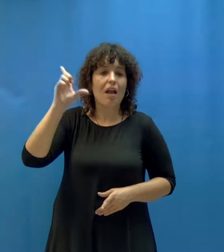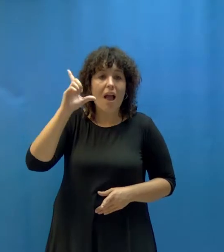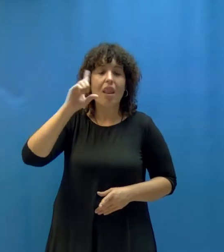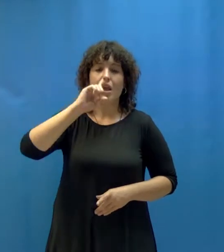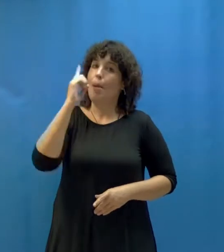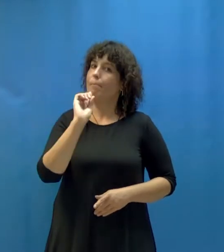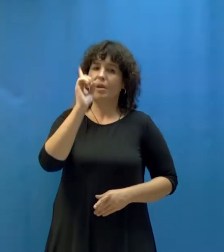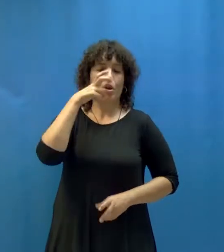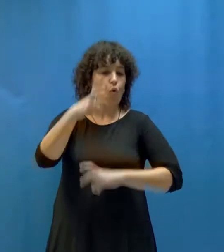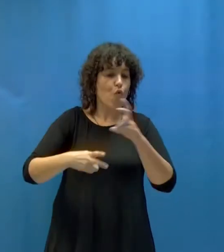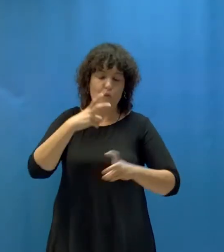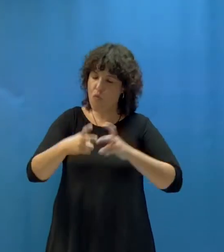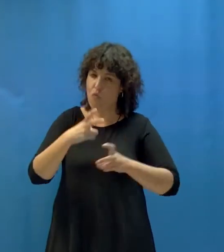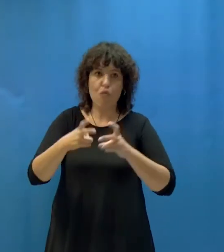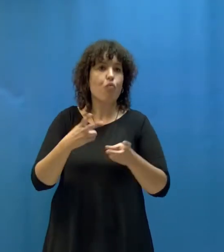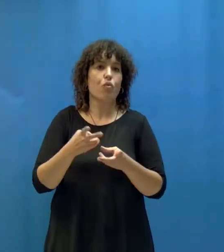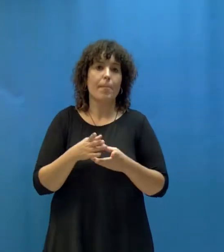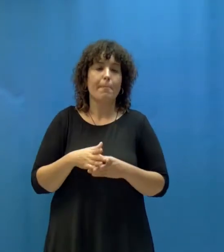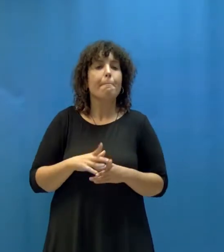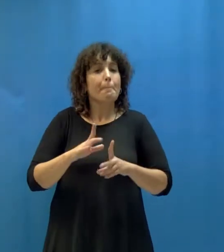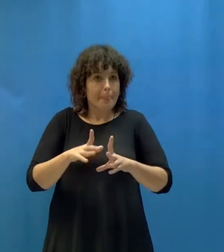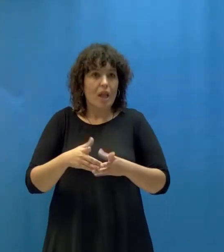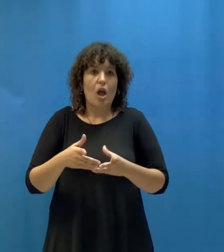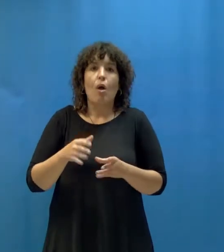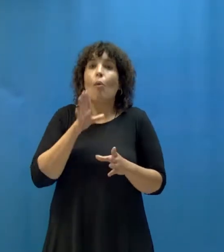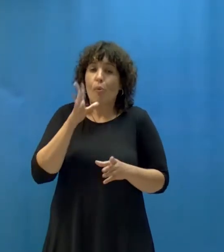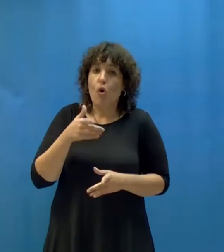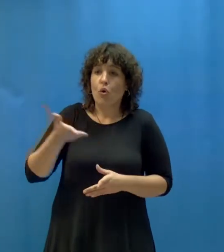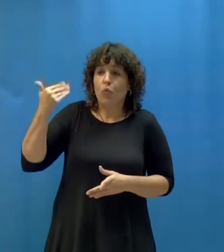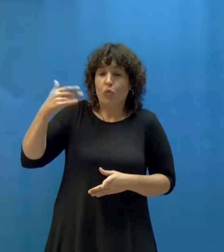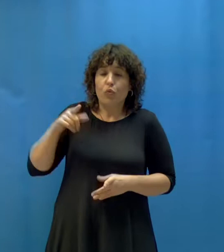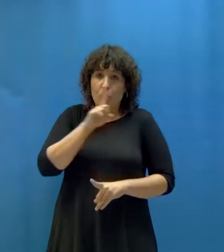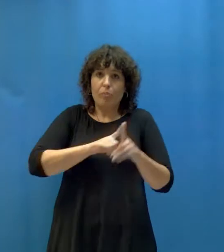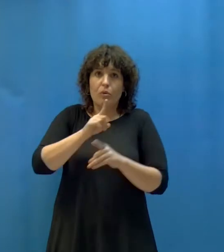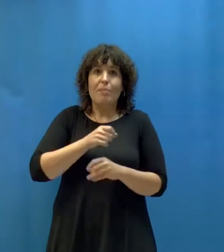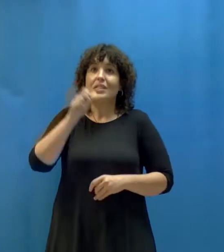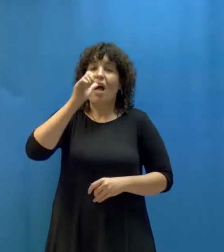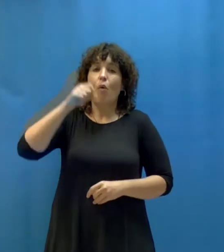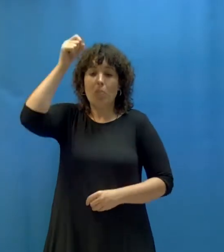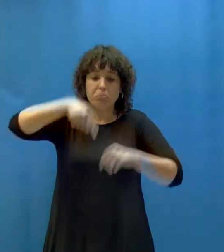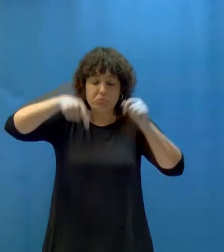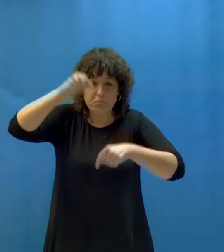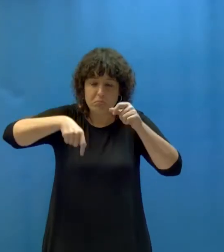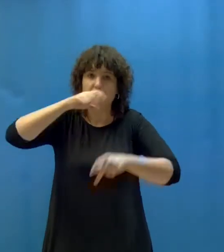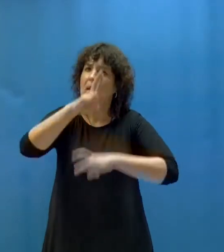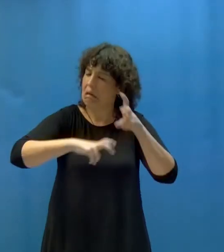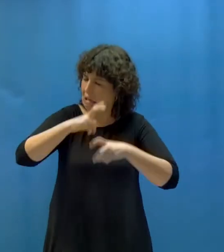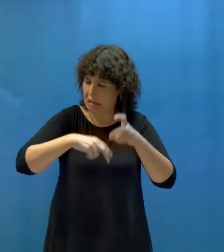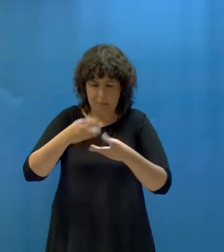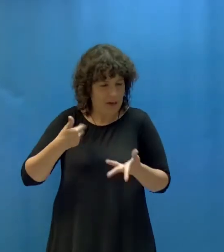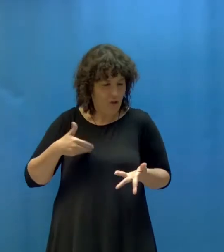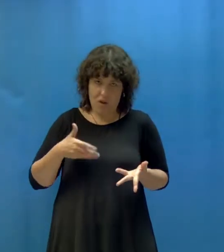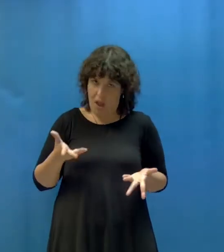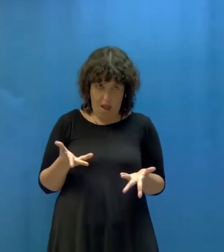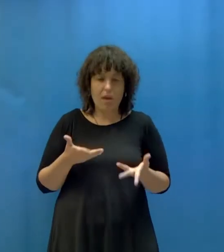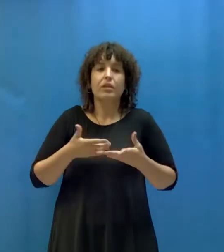donant servei, per no parlar dels vestidors amb greus filtracions d'aigua, on també ja hem actuat, per a fer una important impermeabilització,